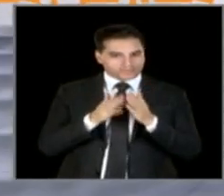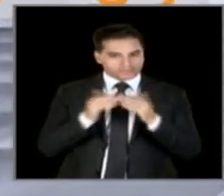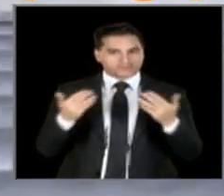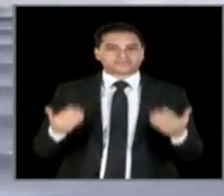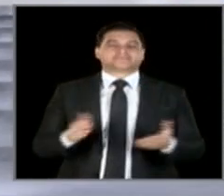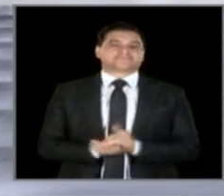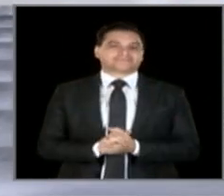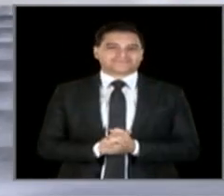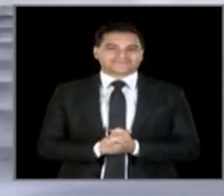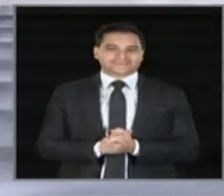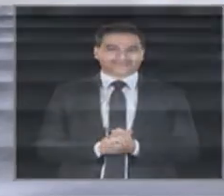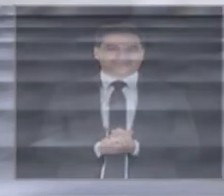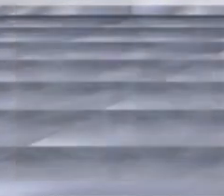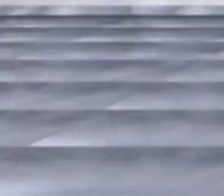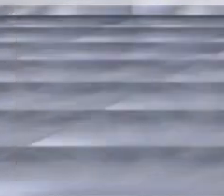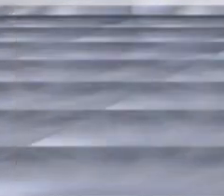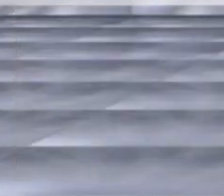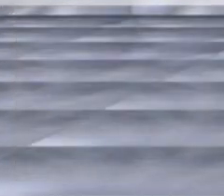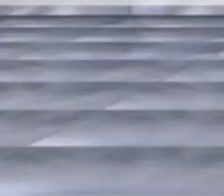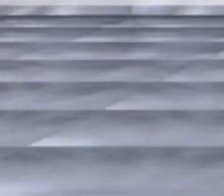لتطوير المدارس الحكومية في مصر.